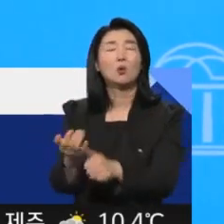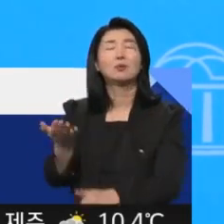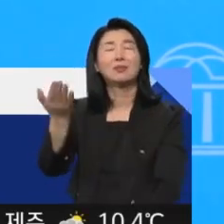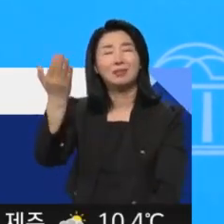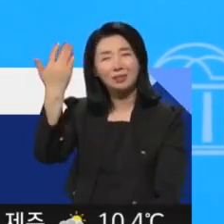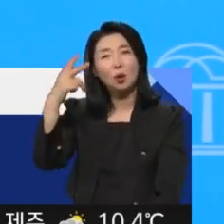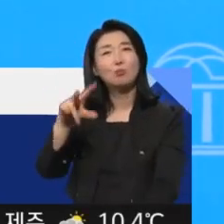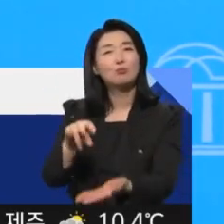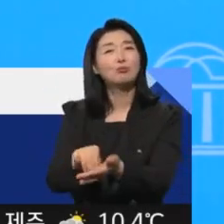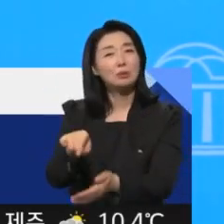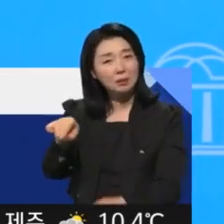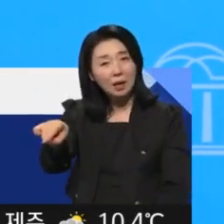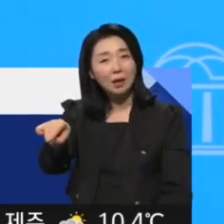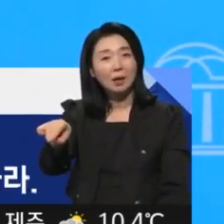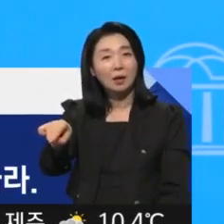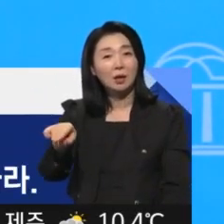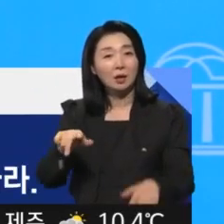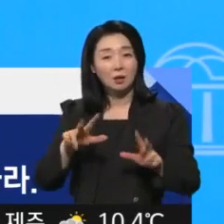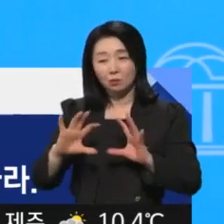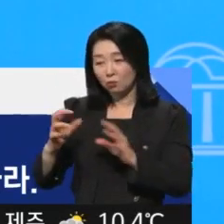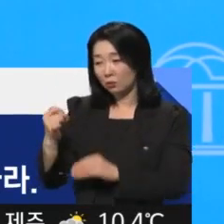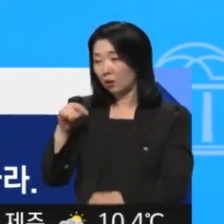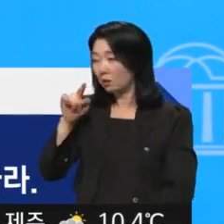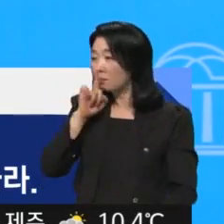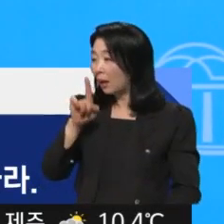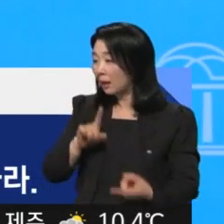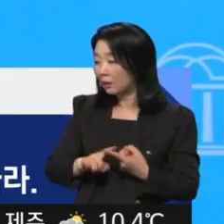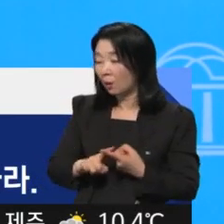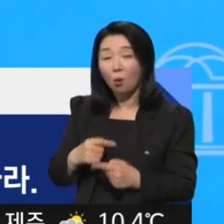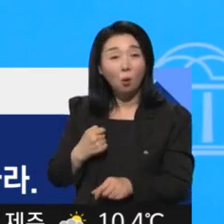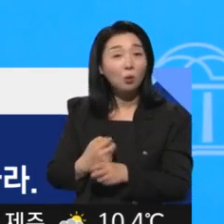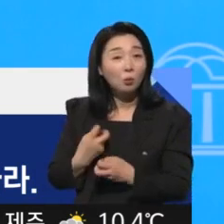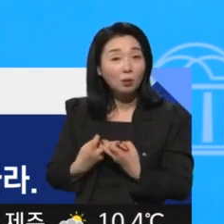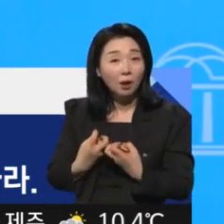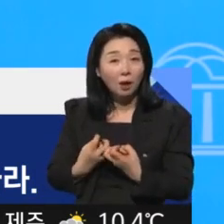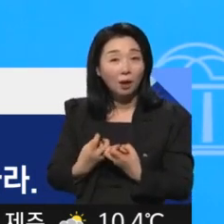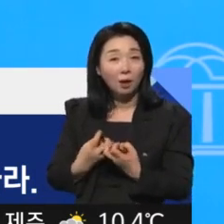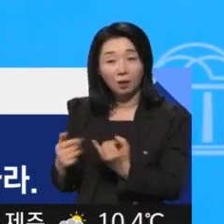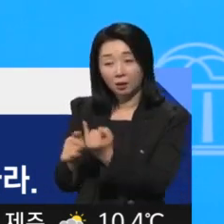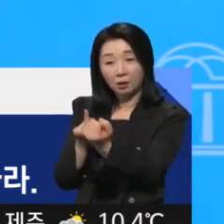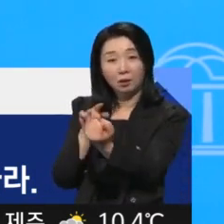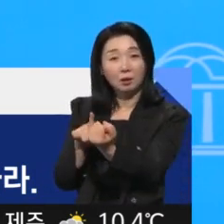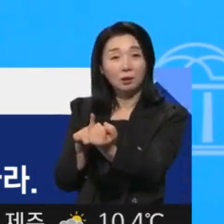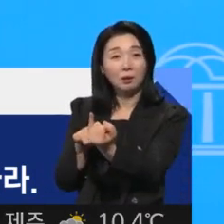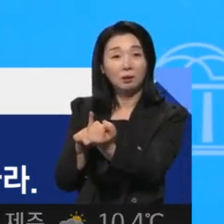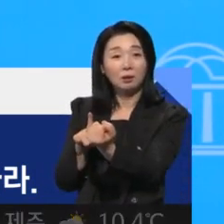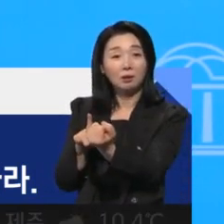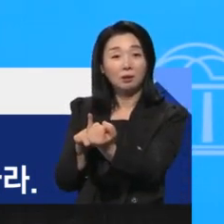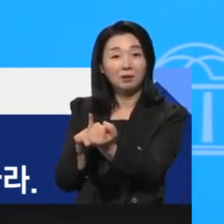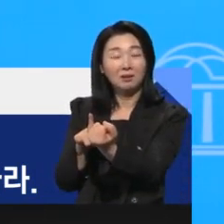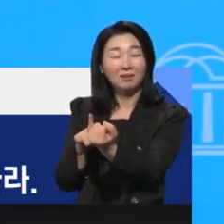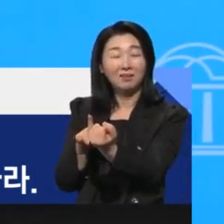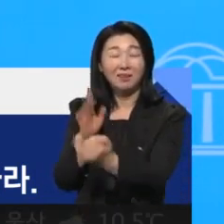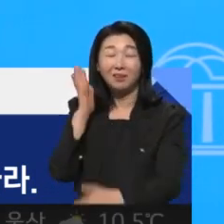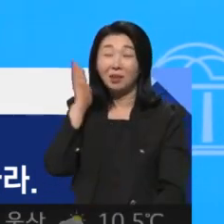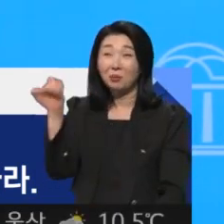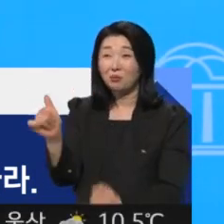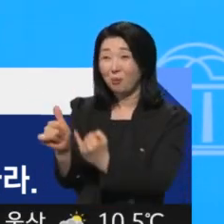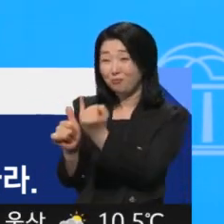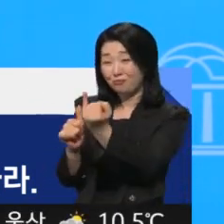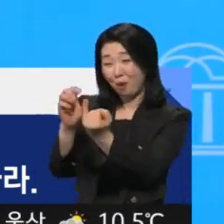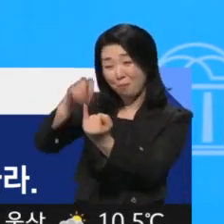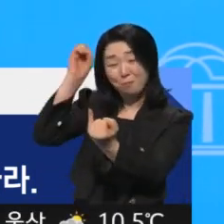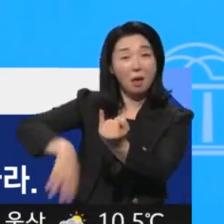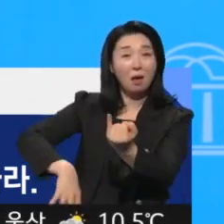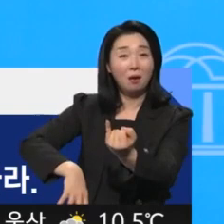벌어진 일입니다. 그러면 국민의힘의 논리대로라면 어떻게 되는 거죠? 김건희 여사 영부인 자격 떼내고